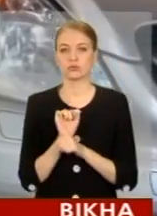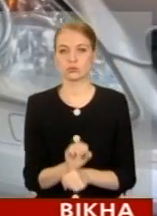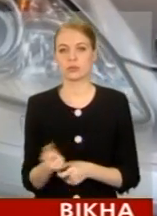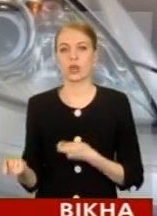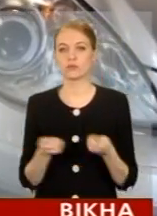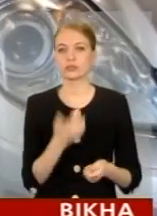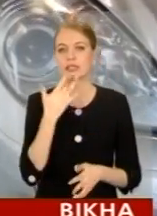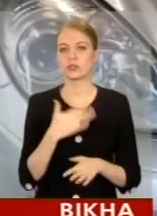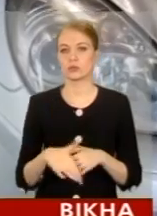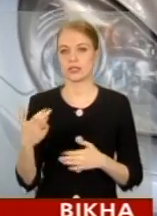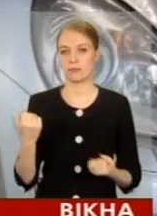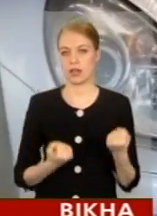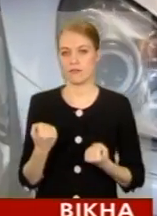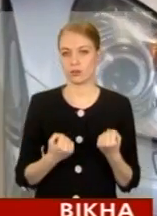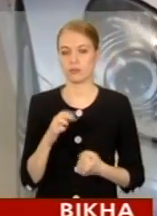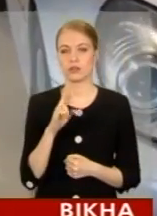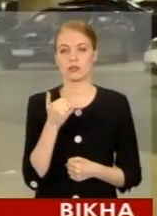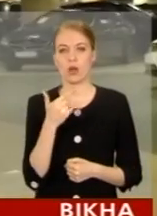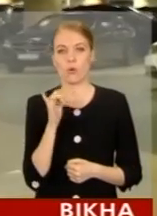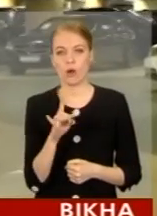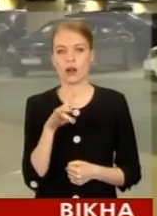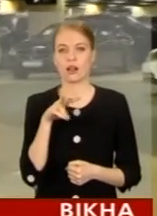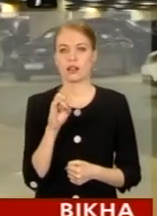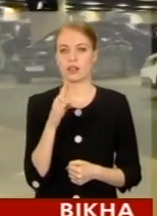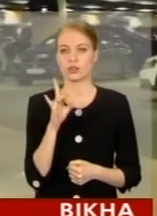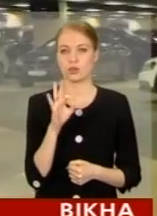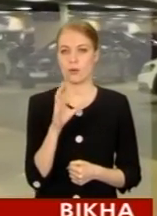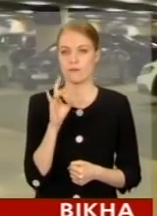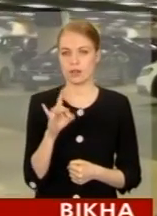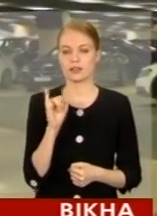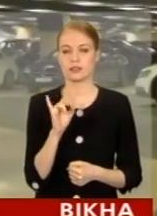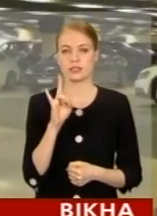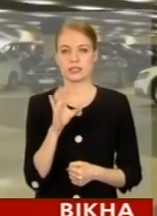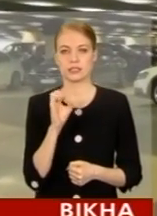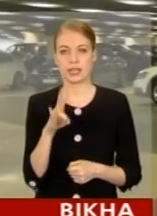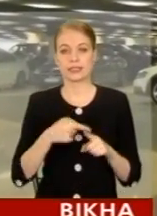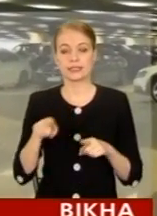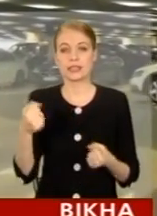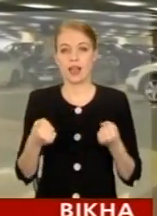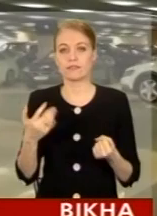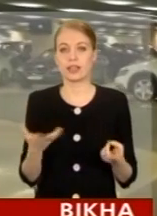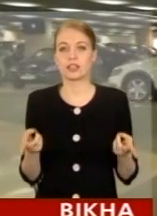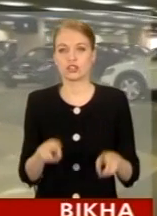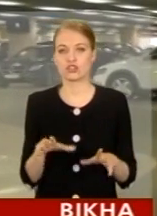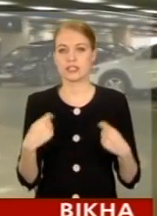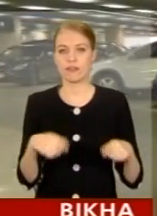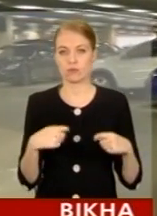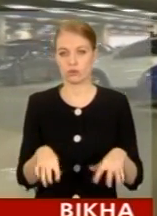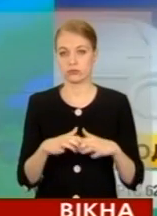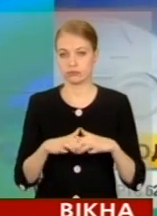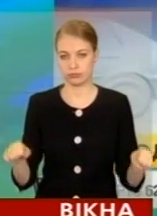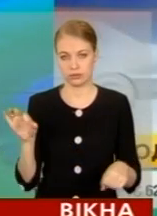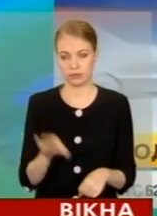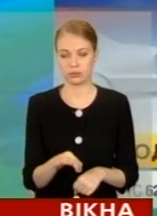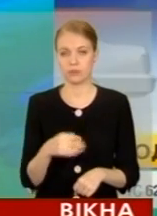постачання іноземних автомобілів. Ягуар, Land Rover, BMW і Nissan. Ті авто, що лишилися в продажу,